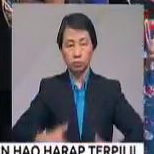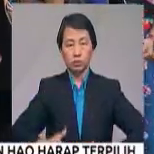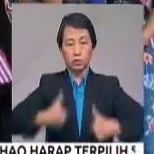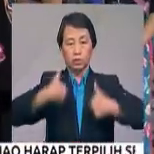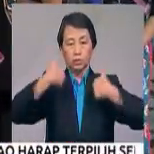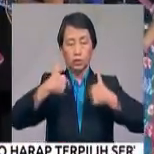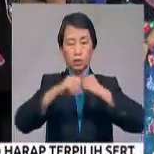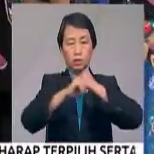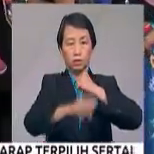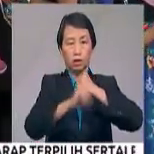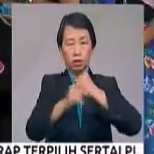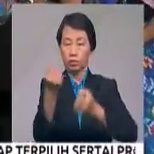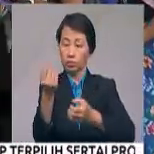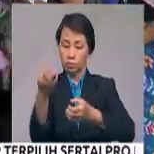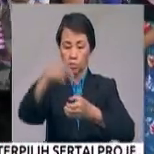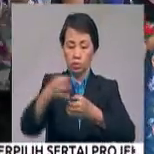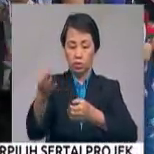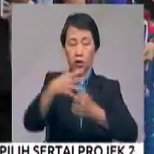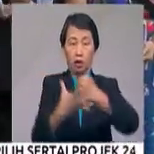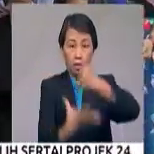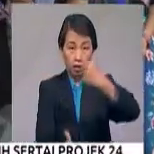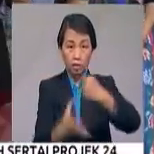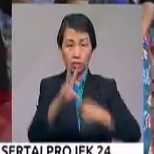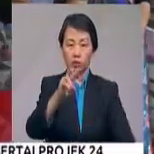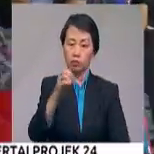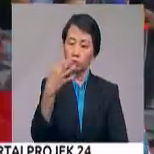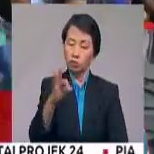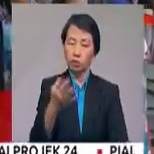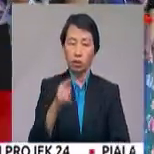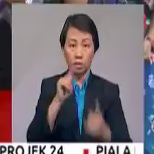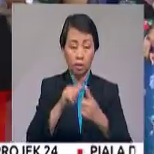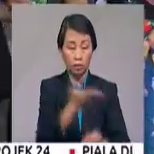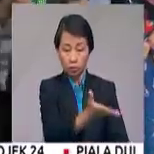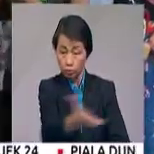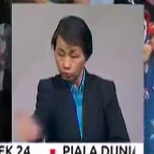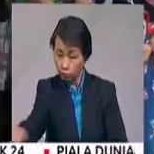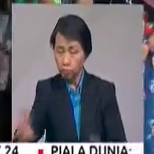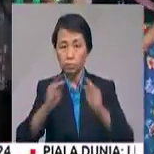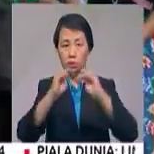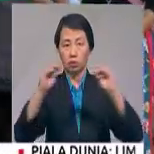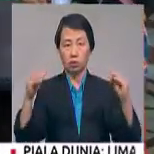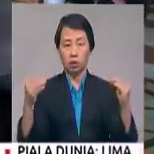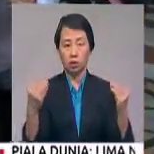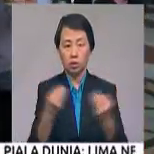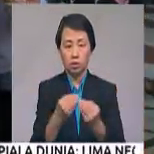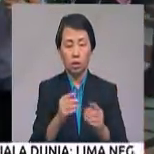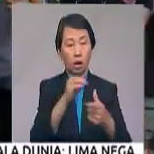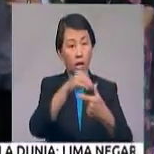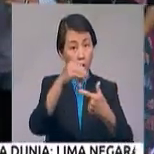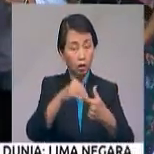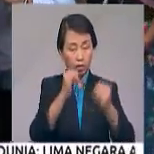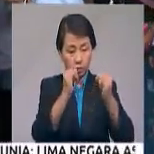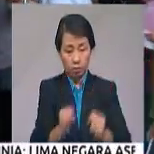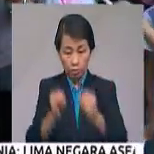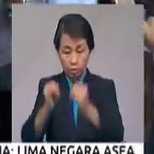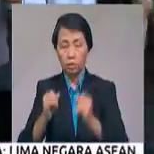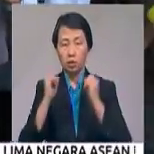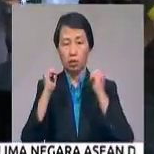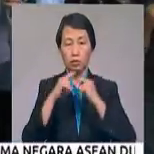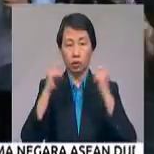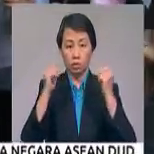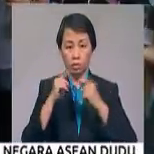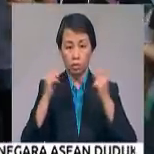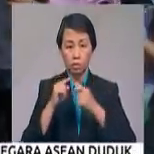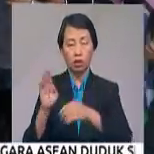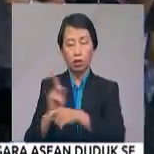lagi kempen Tabung Pahlawan 2019. Jadi kepada semua lapisan masyarakat, tidak kira individu, pihak swasta maupun